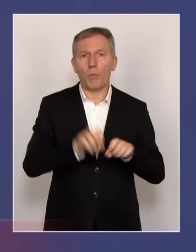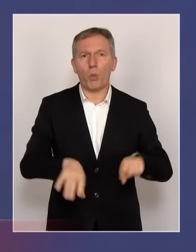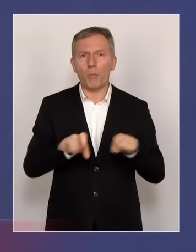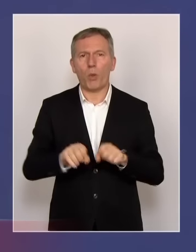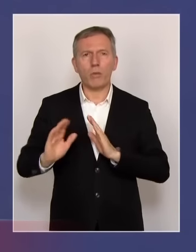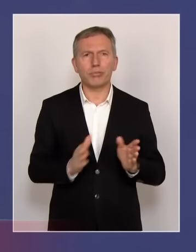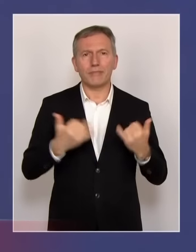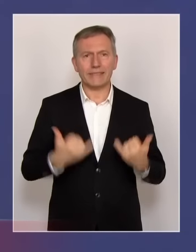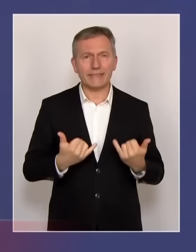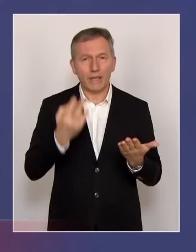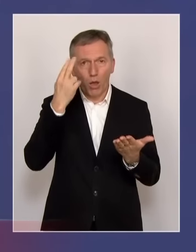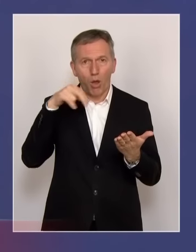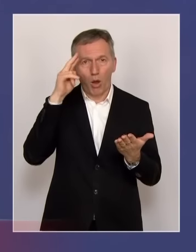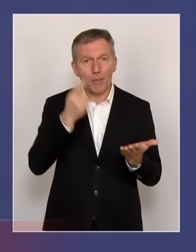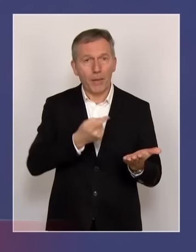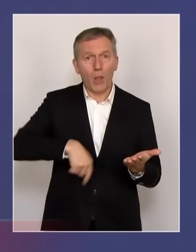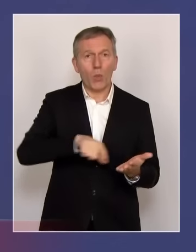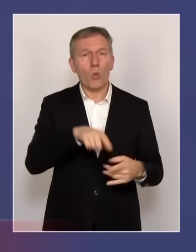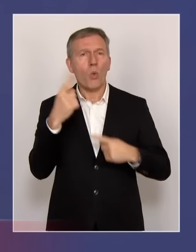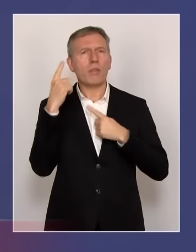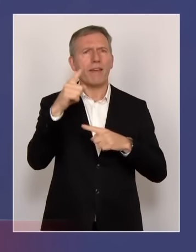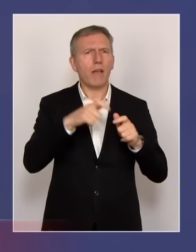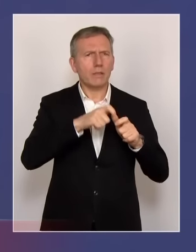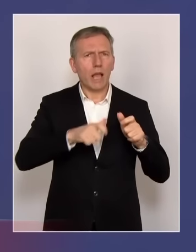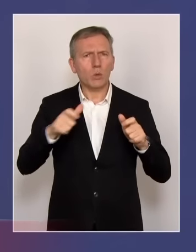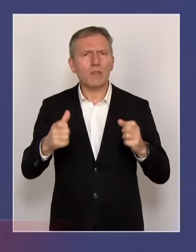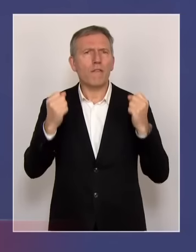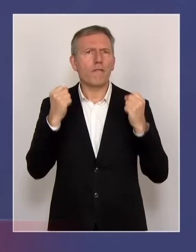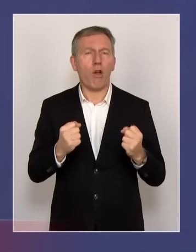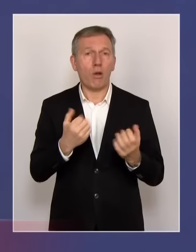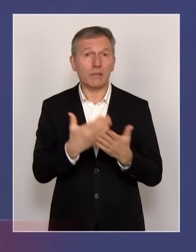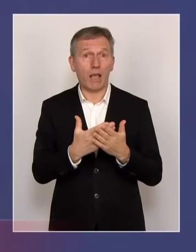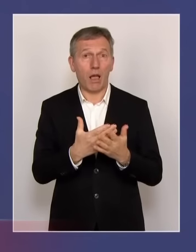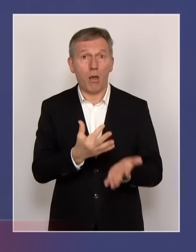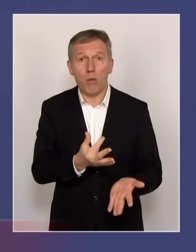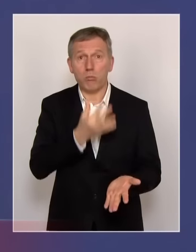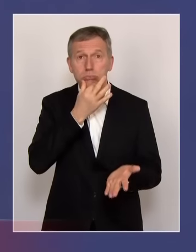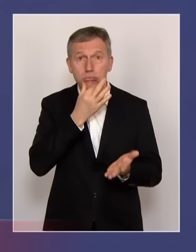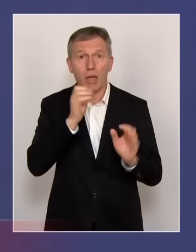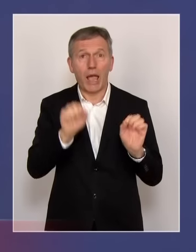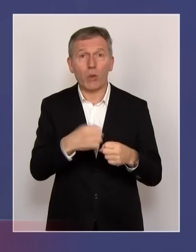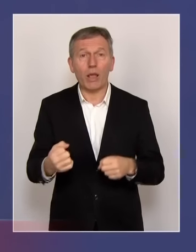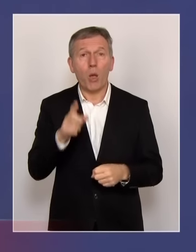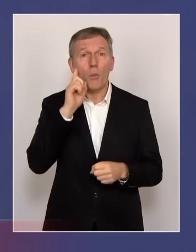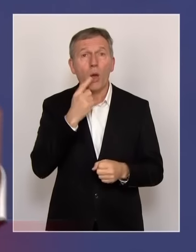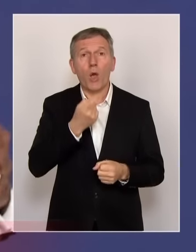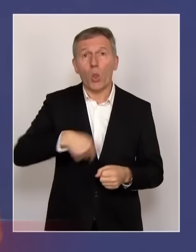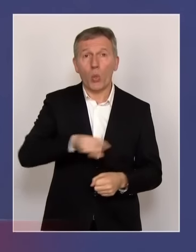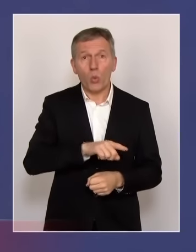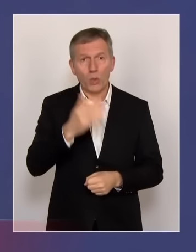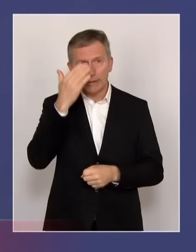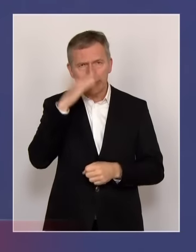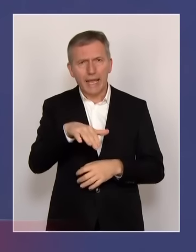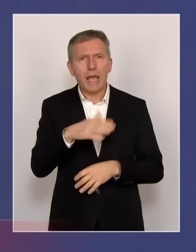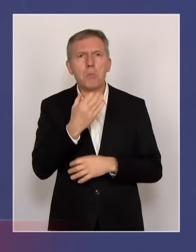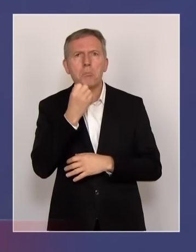Alors, pour nous qui avons une industrie de défense forte, c'est une occasion extraordinaire parce que nous pouvons aussi, si nous savons nous